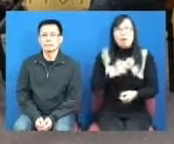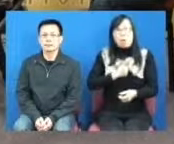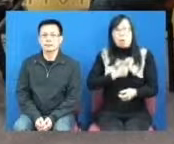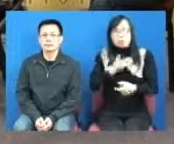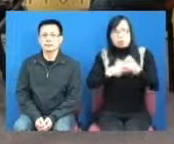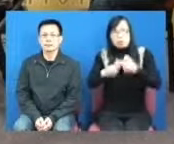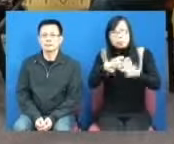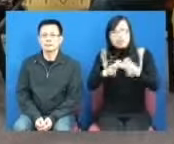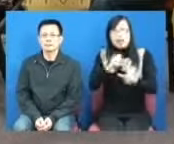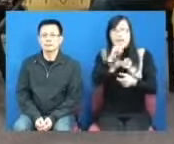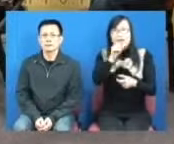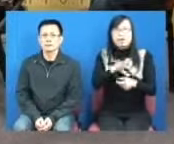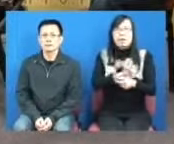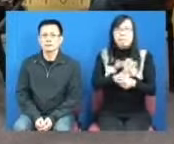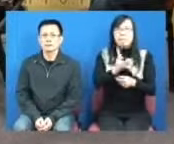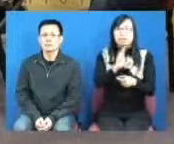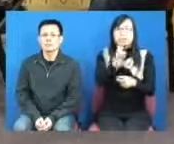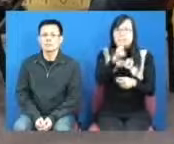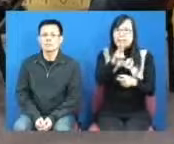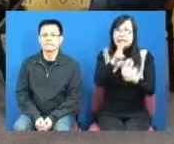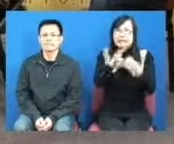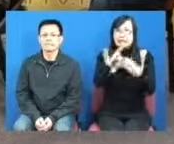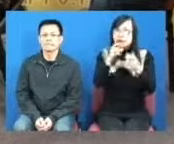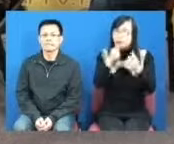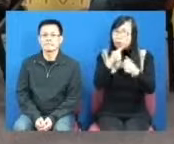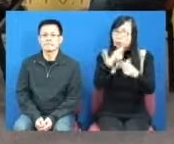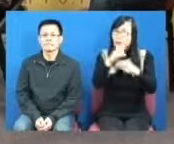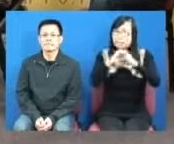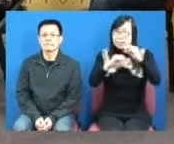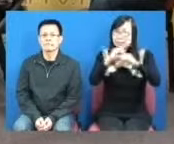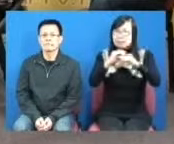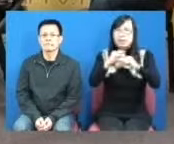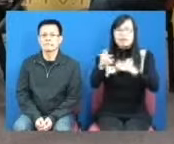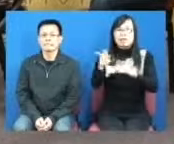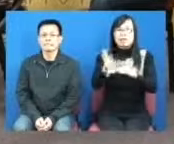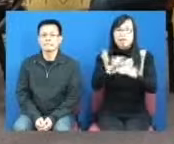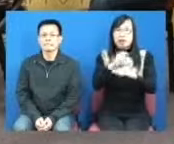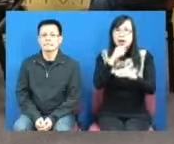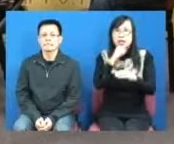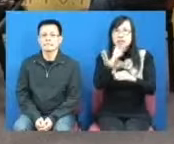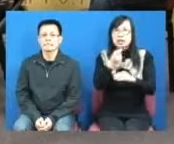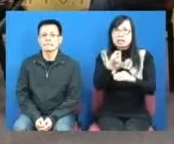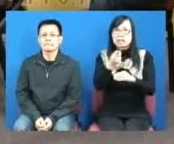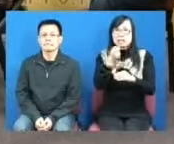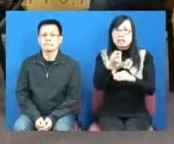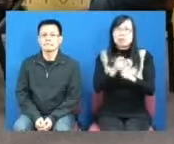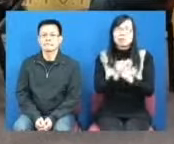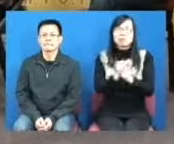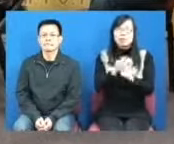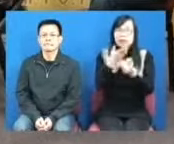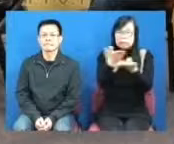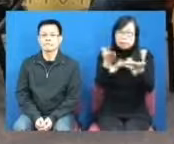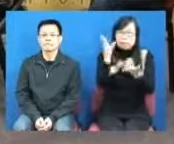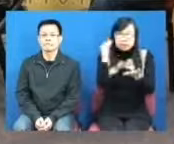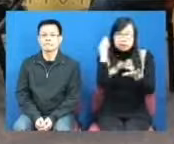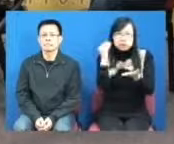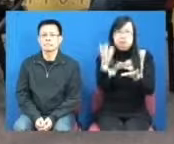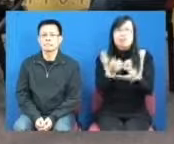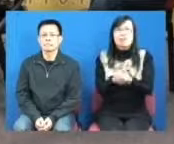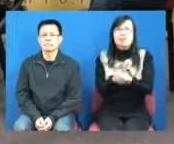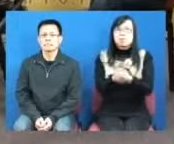制派他當然不肯見民主派見完建制派的議員出來他就說我們會有點微調大家聽完之後是否收